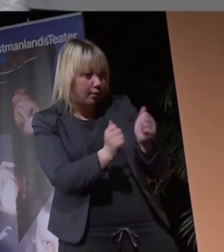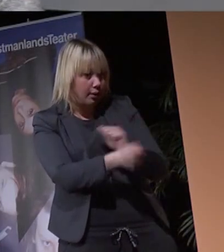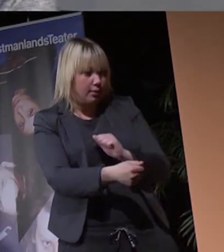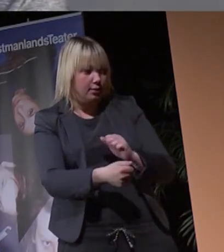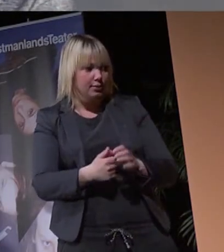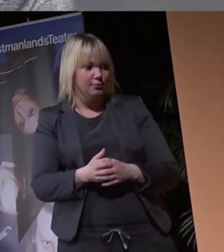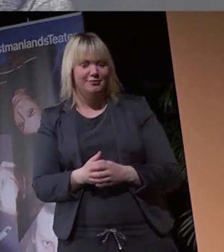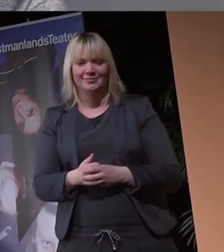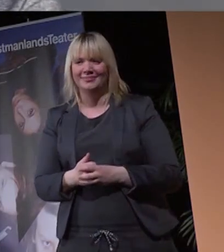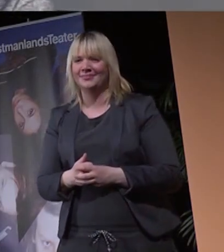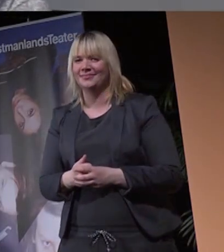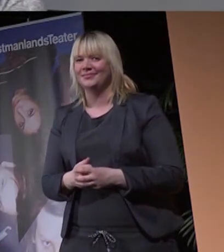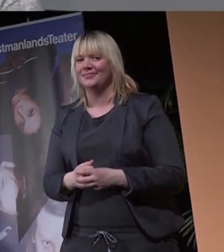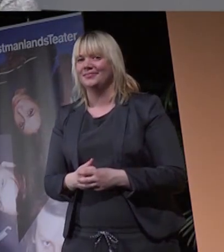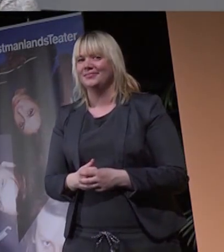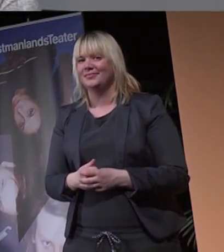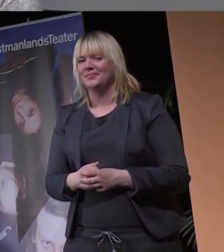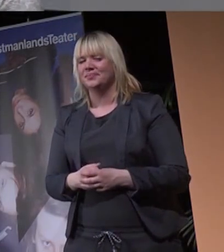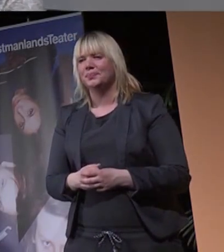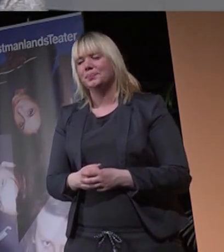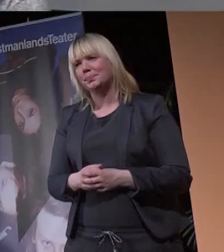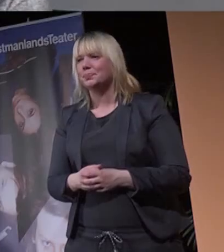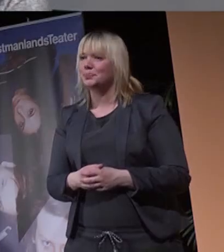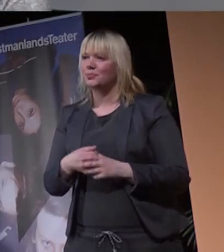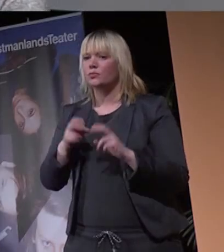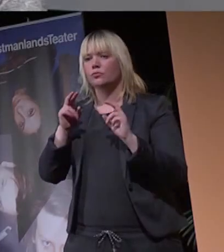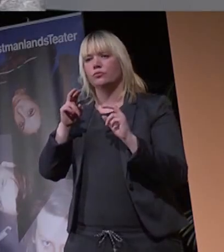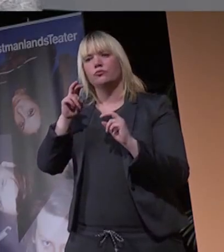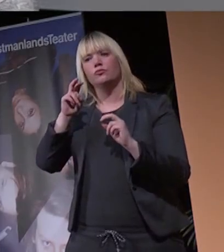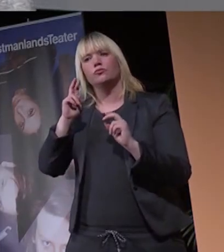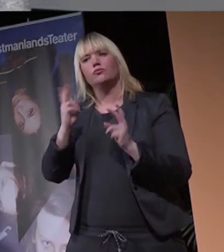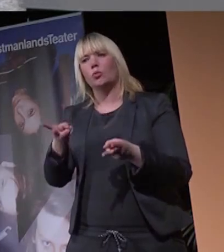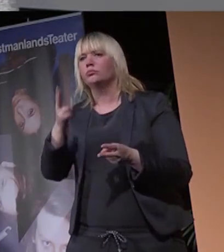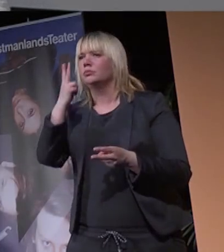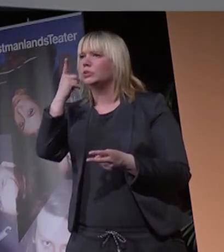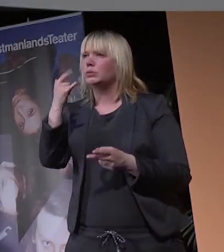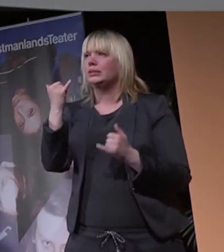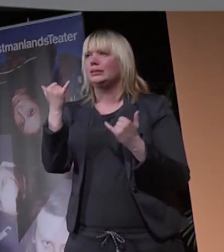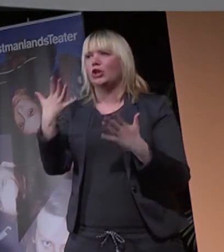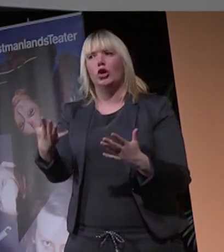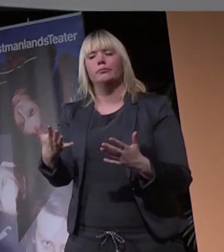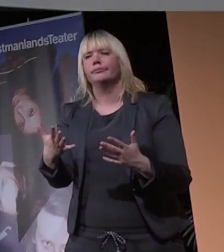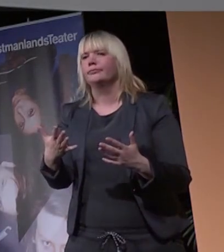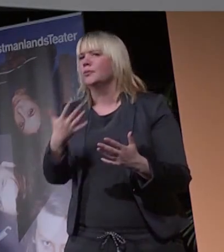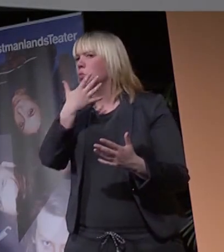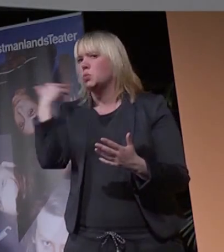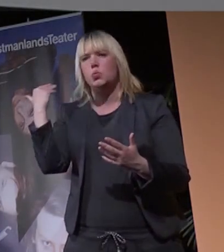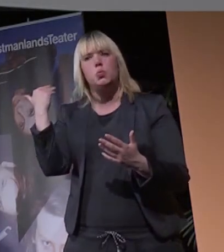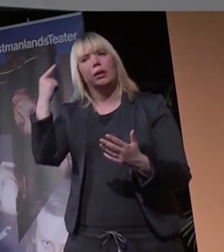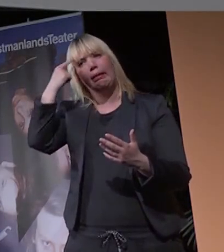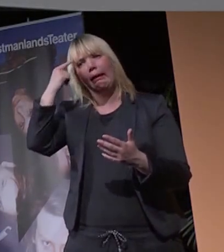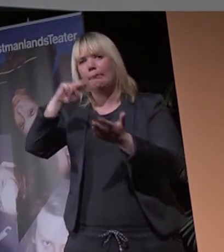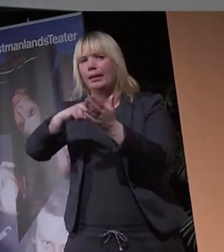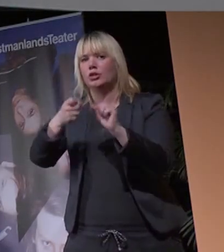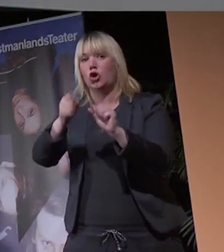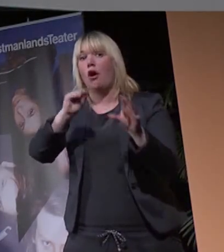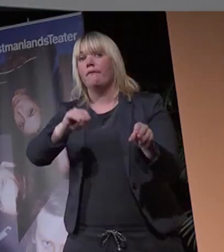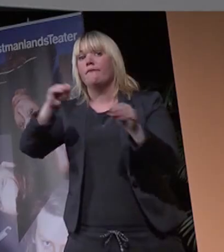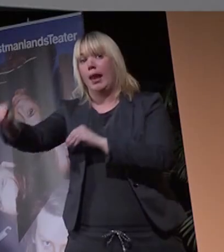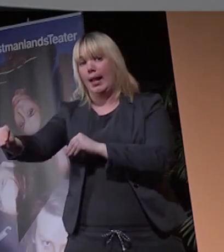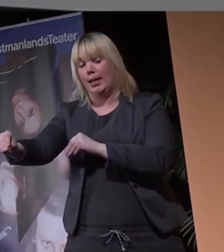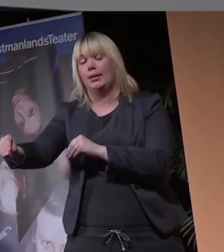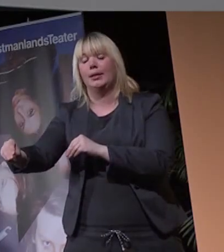de principer som vi följer, utan vi har ju våra budgetår och det finns ju fördelar med det också. Alltså det ska vara ju nära och det är demokratiskt. Och så